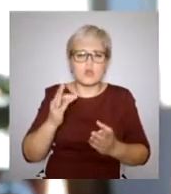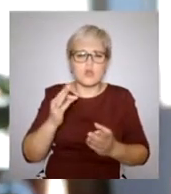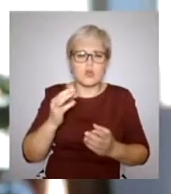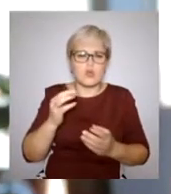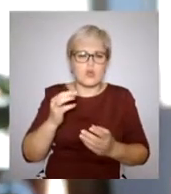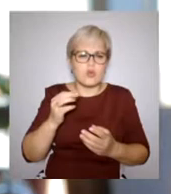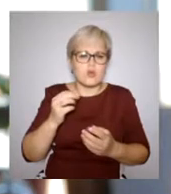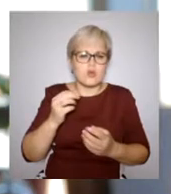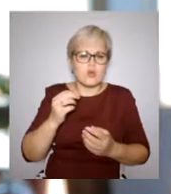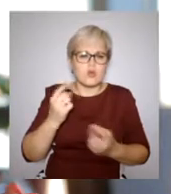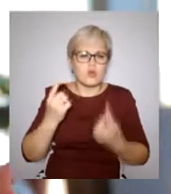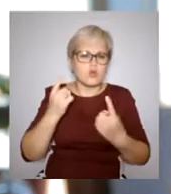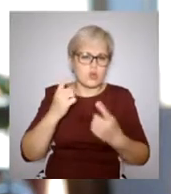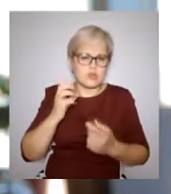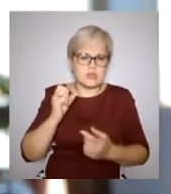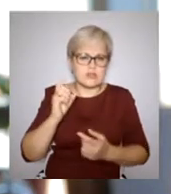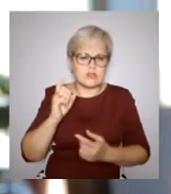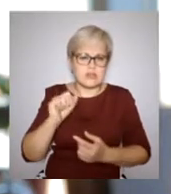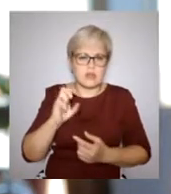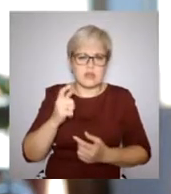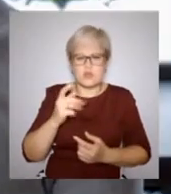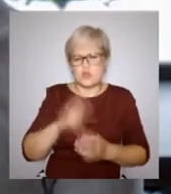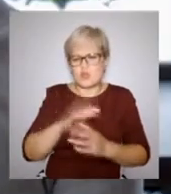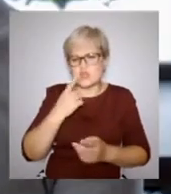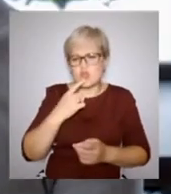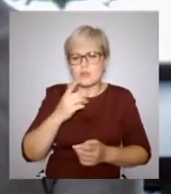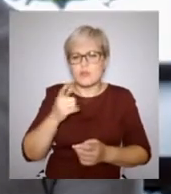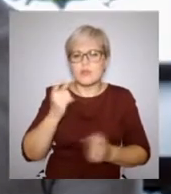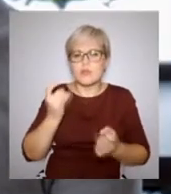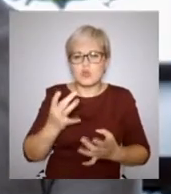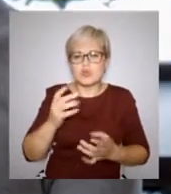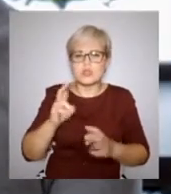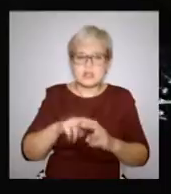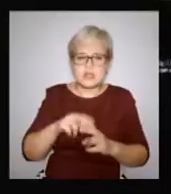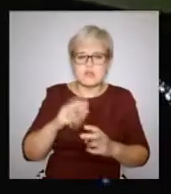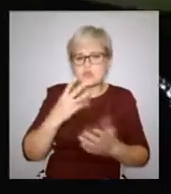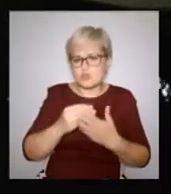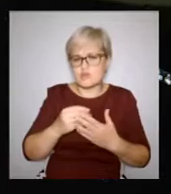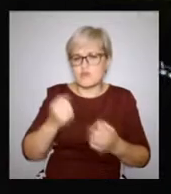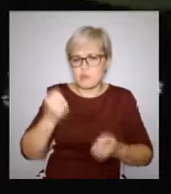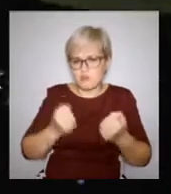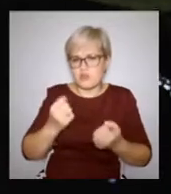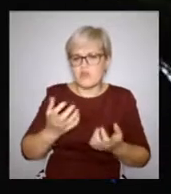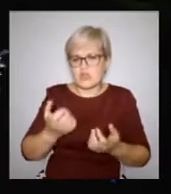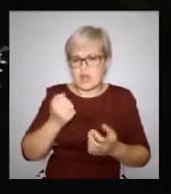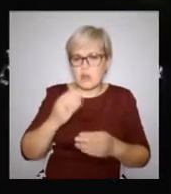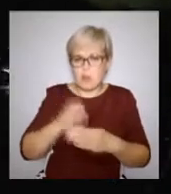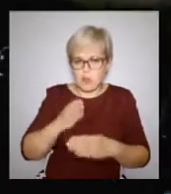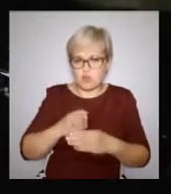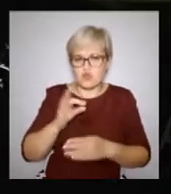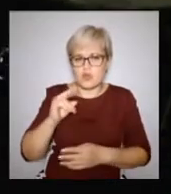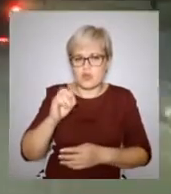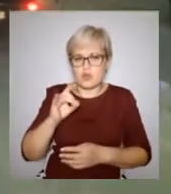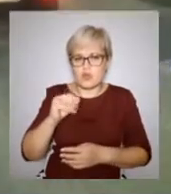просто какой-то крутой забег так скажем на территорию ты просто села собственный автомобиль взял